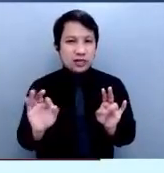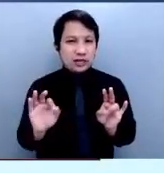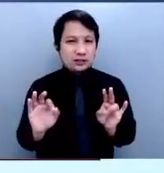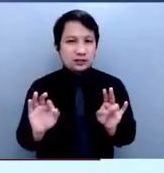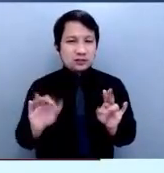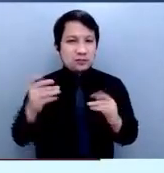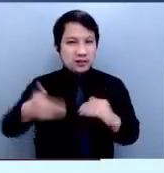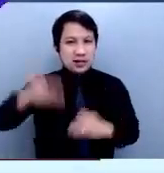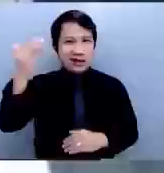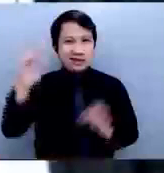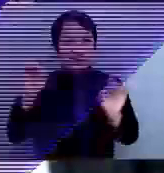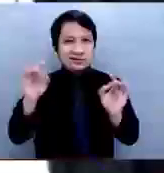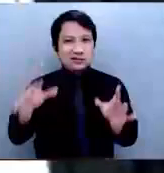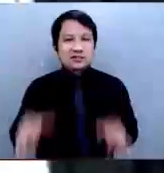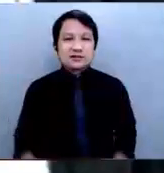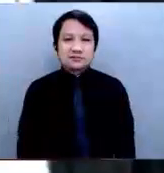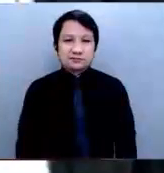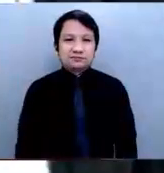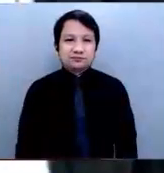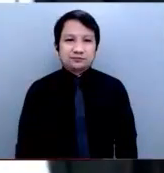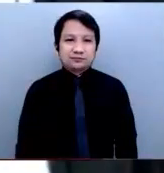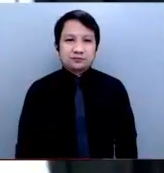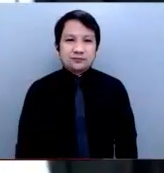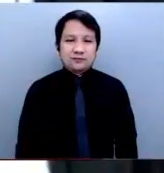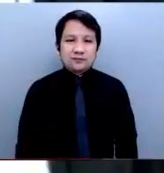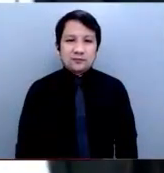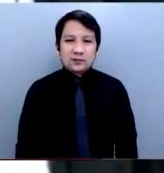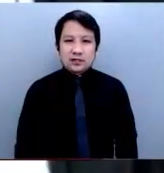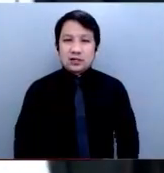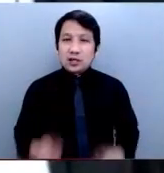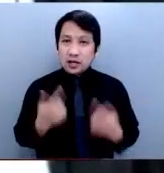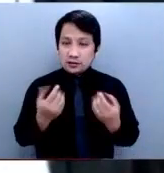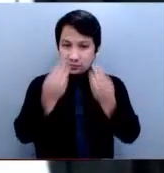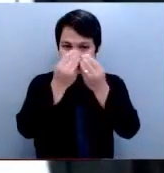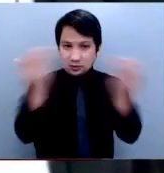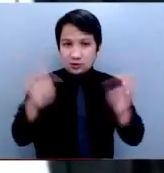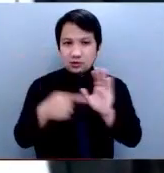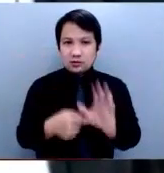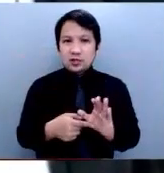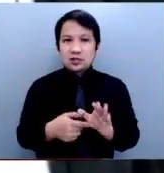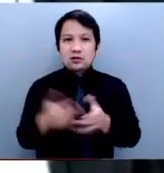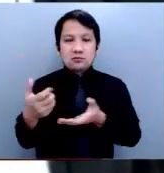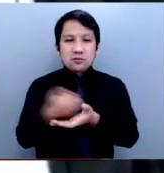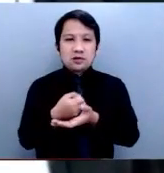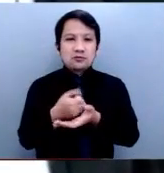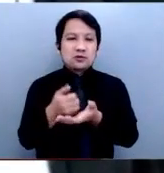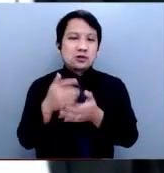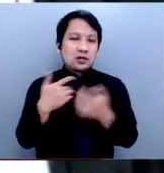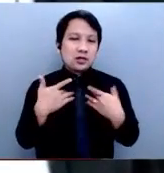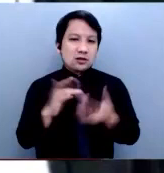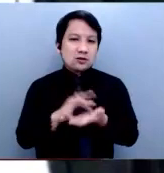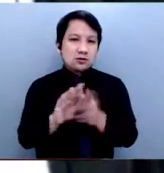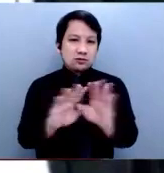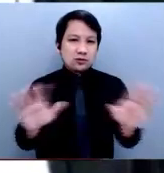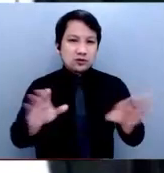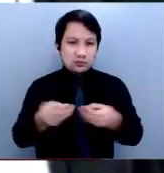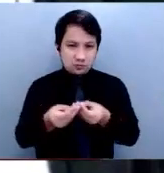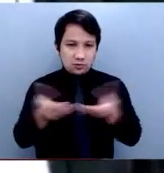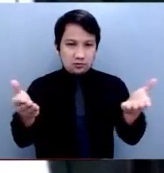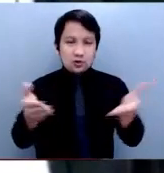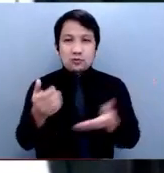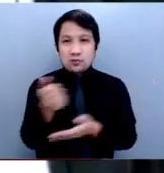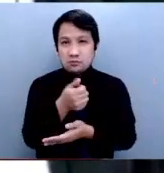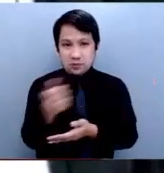pataas. Ito po ay ipapatupad natin para mas marami po tayong healthcare workers na mabigyan. Maging